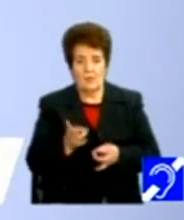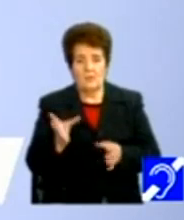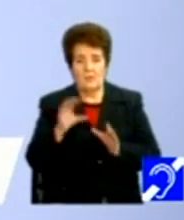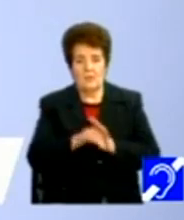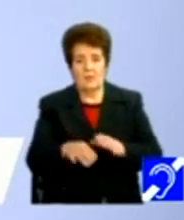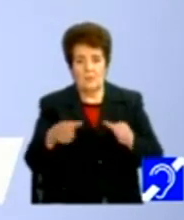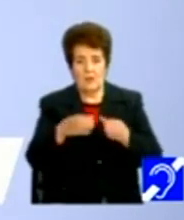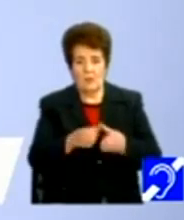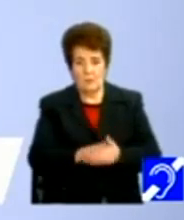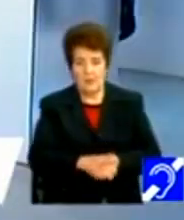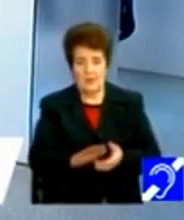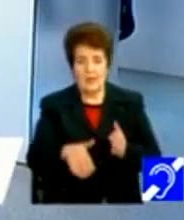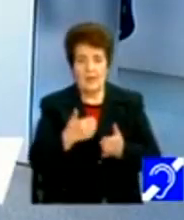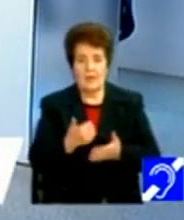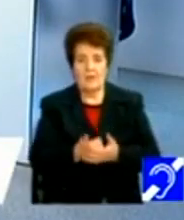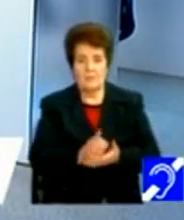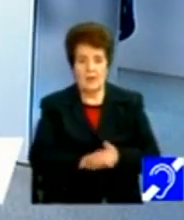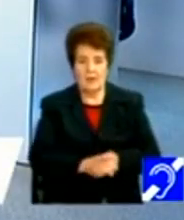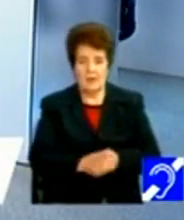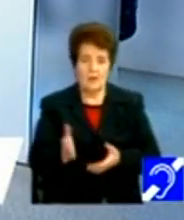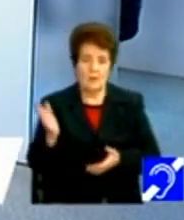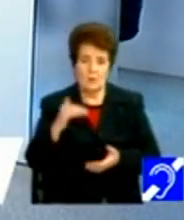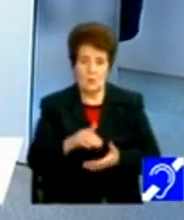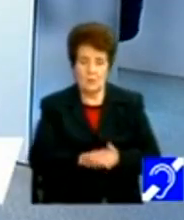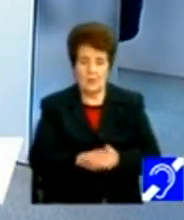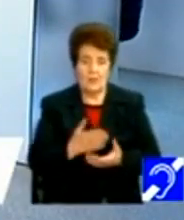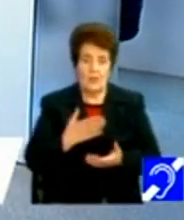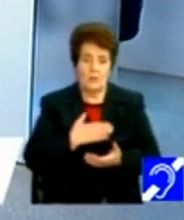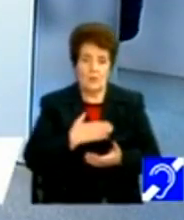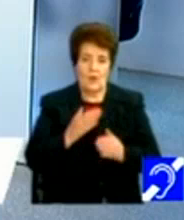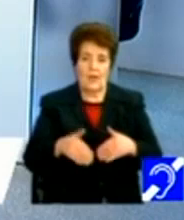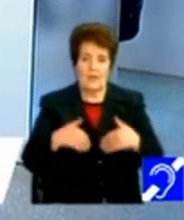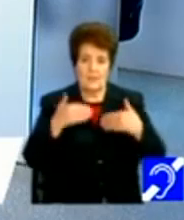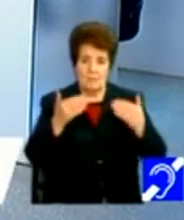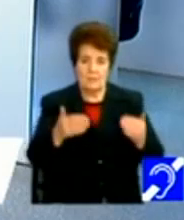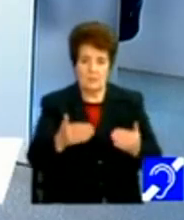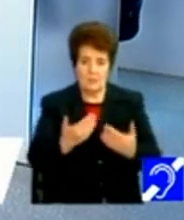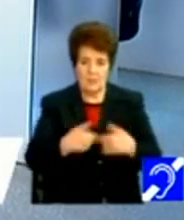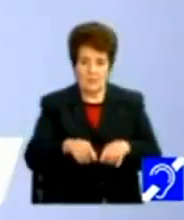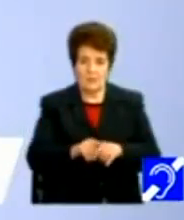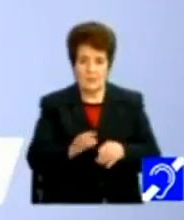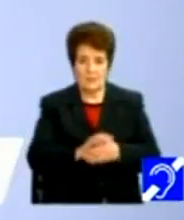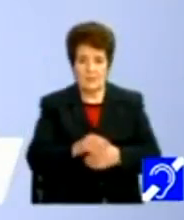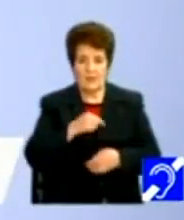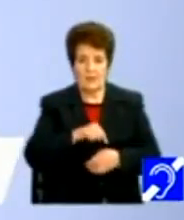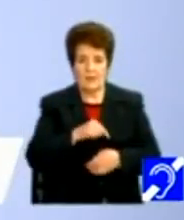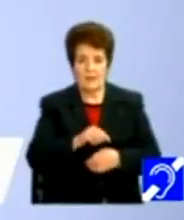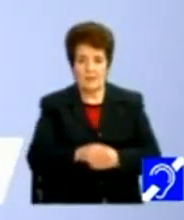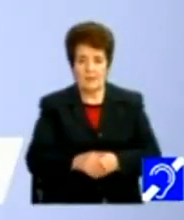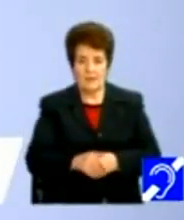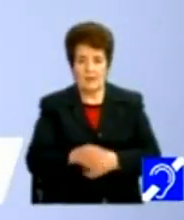cine ar trebui să fie liderul mișcării deci unioniste după? Deci eu cred că noi am depășit acest caracter îngust